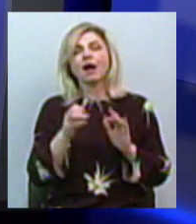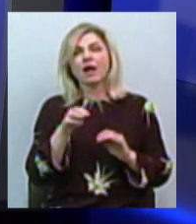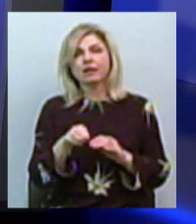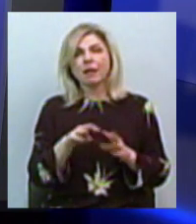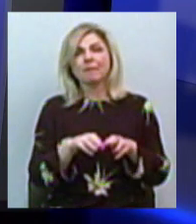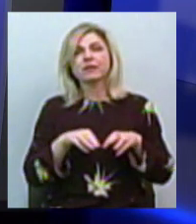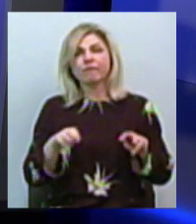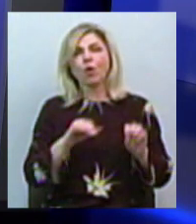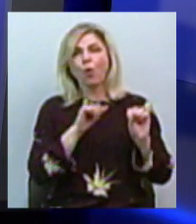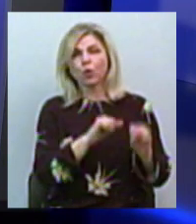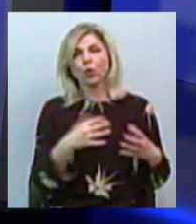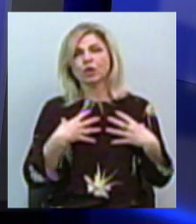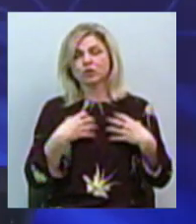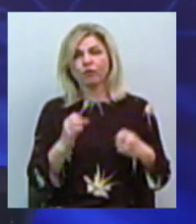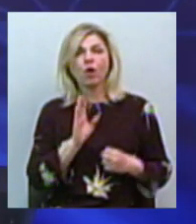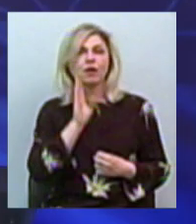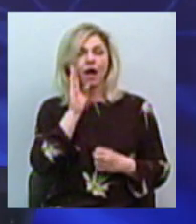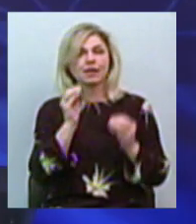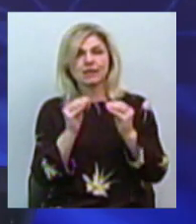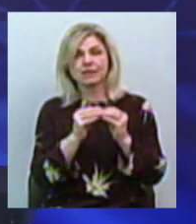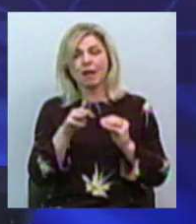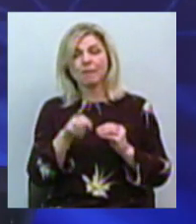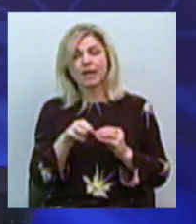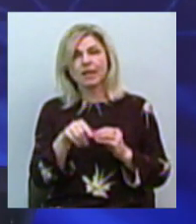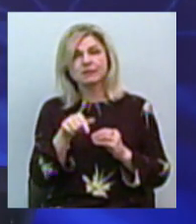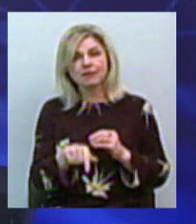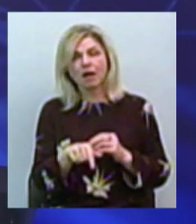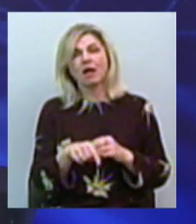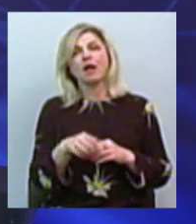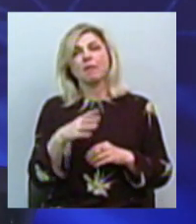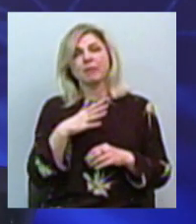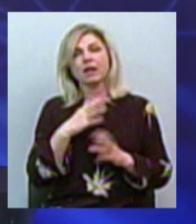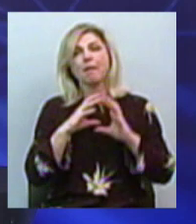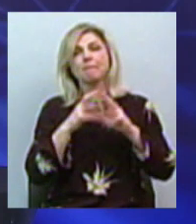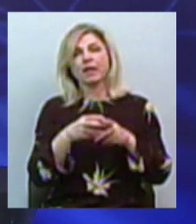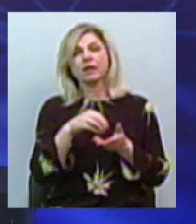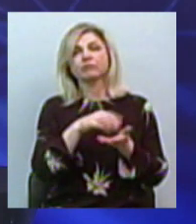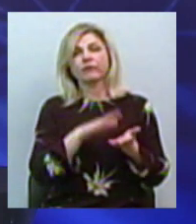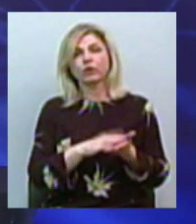станом на ранок 10 березня 2020 року у світі було зареєстровано